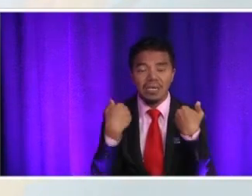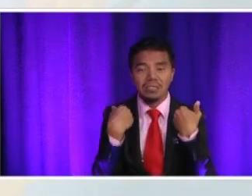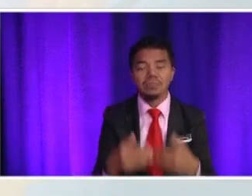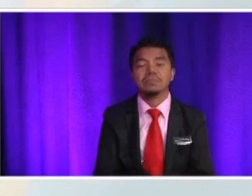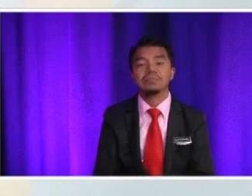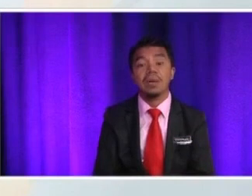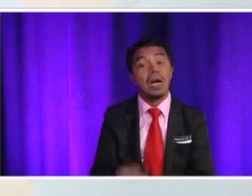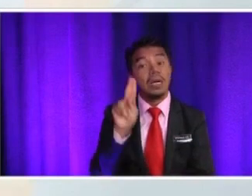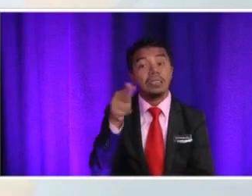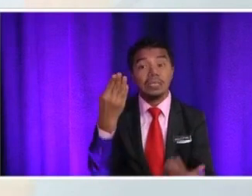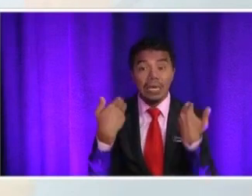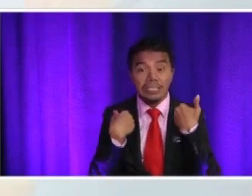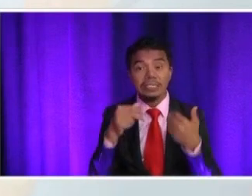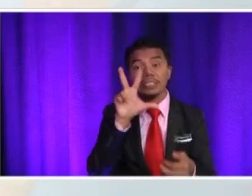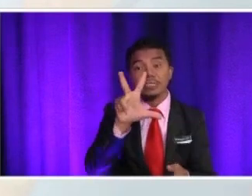tiga sahaja